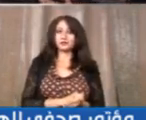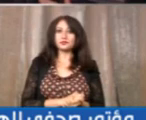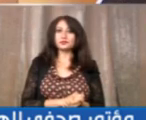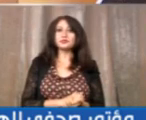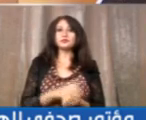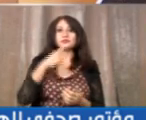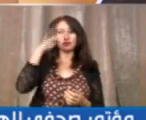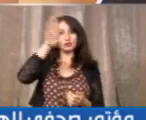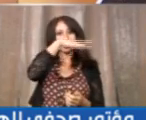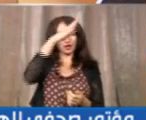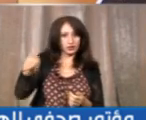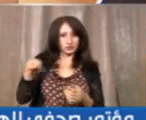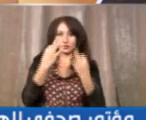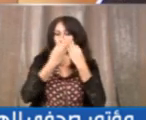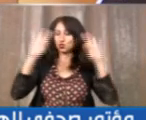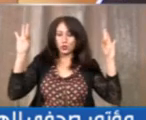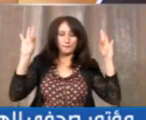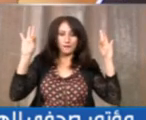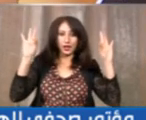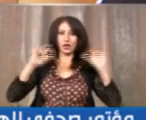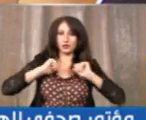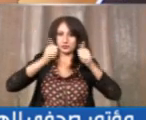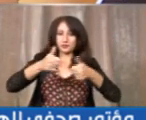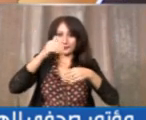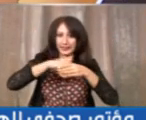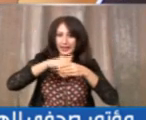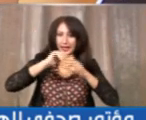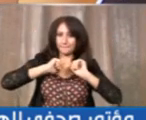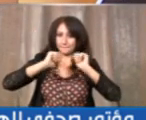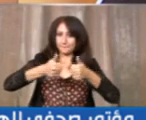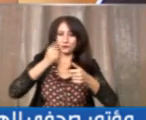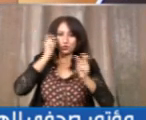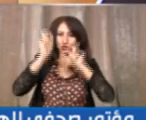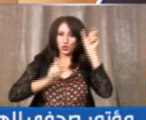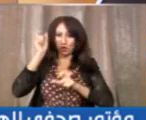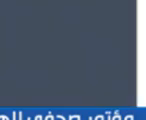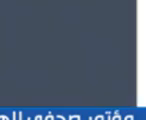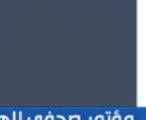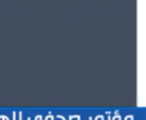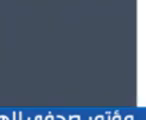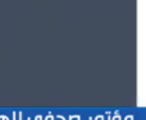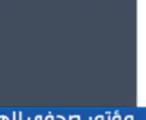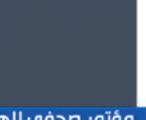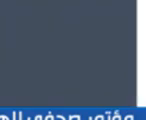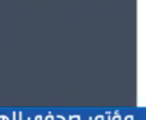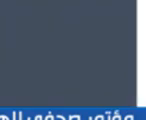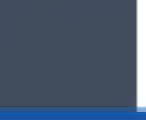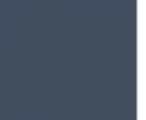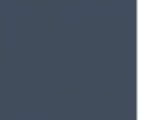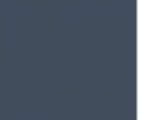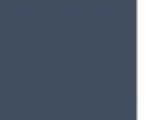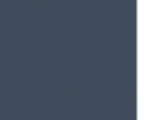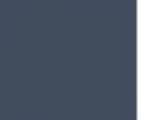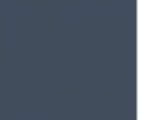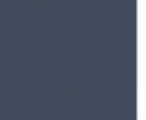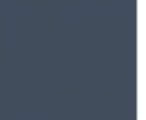خطه تدريبيه شامله لكافه المشاركين العمليه الانتخابيه والجدد في هذه العمليه من حيث اعضاء